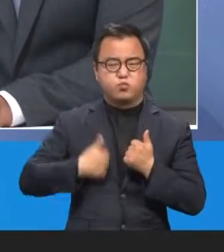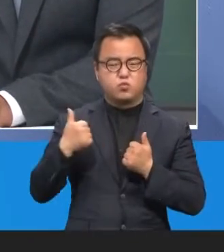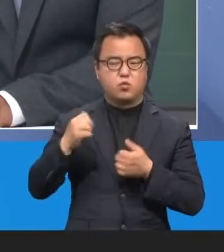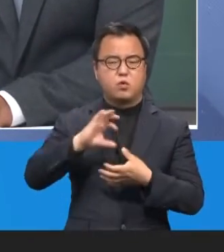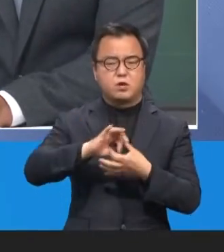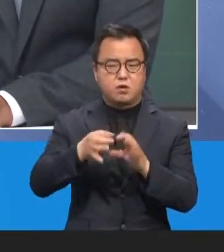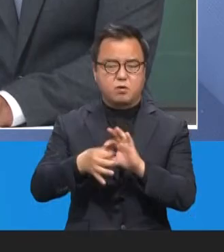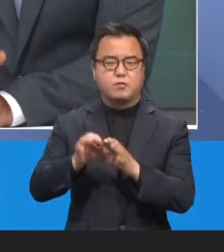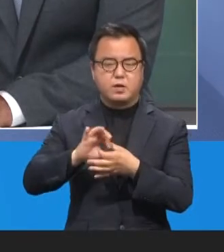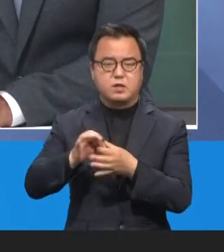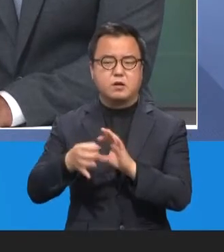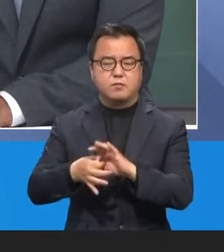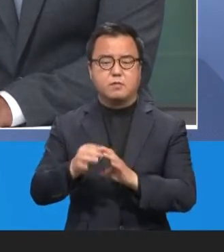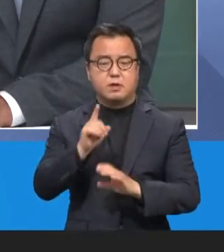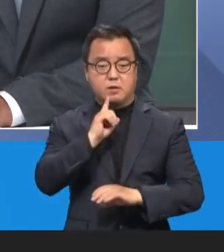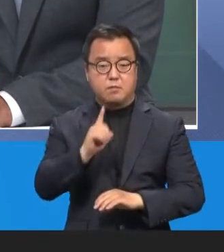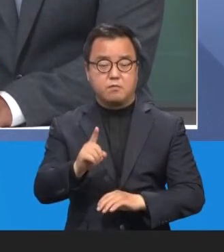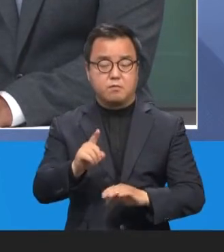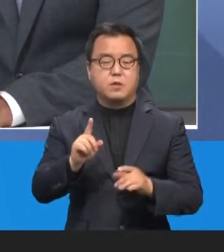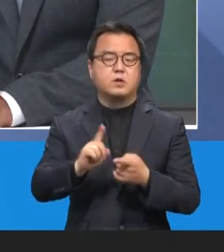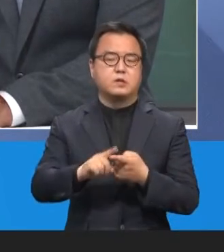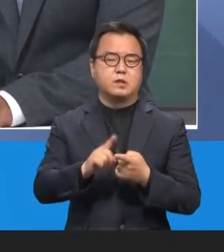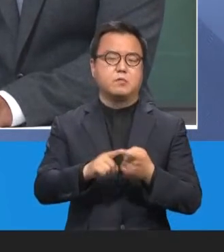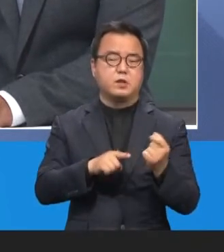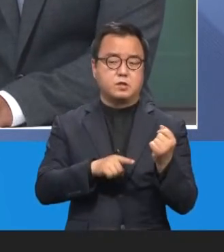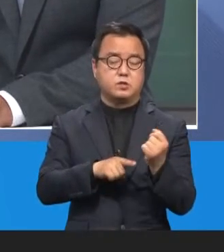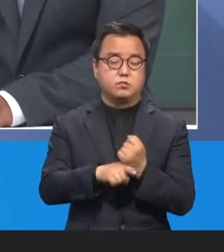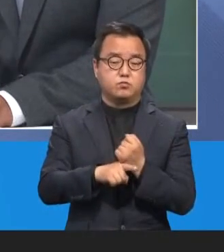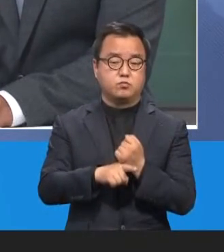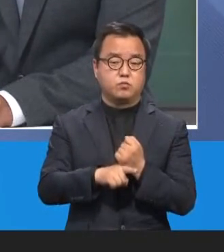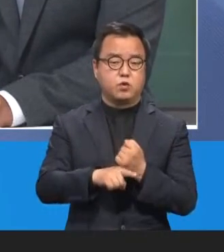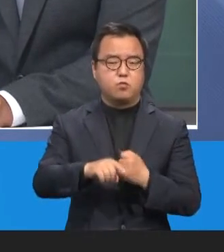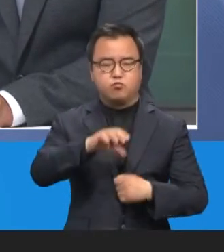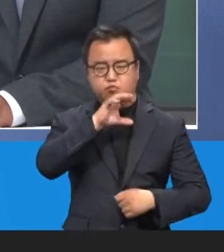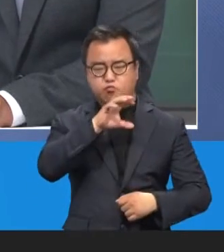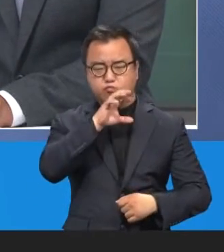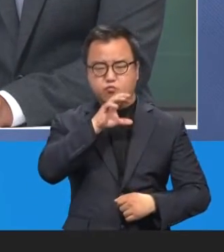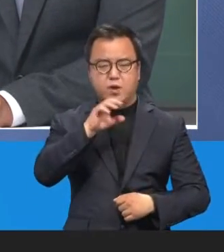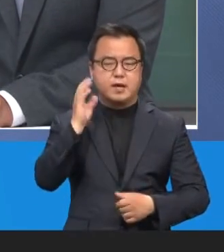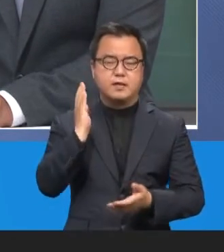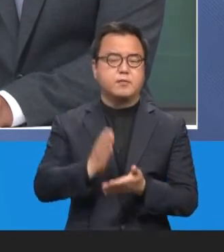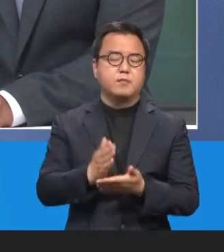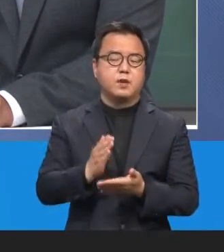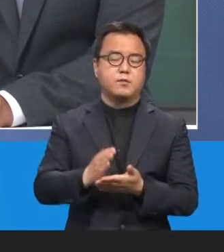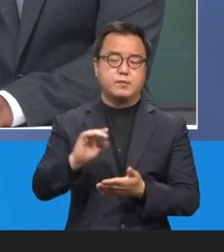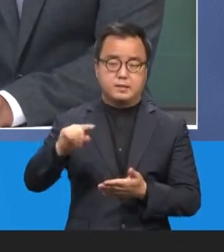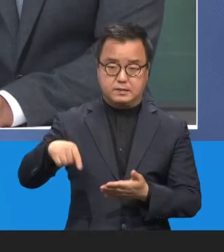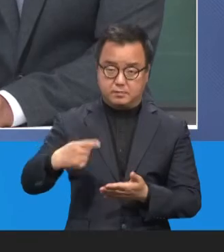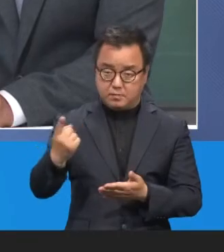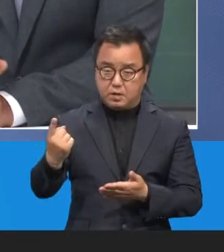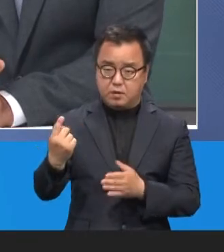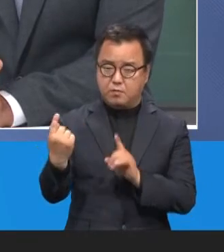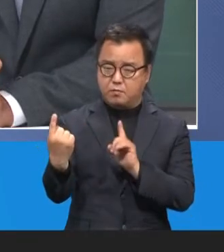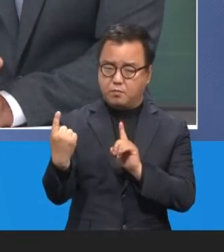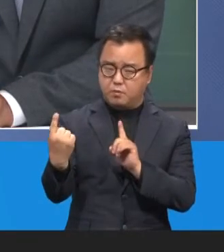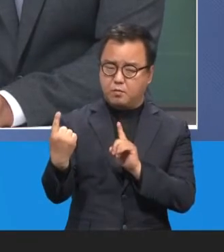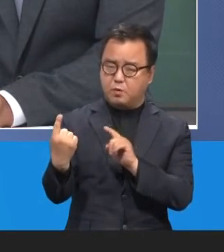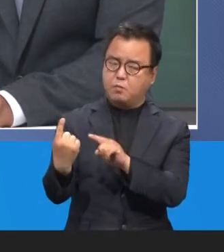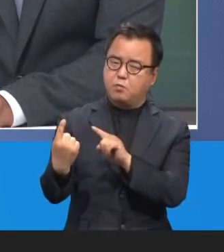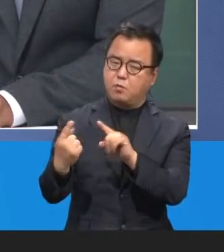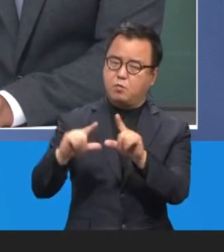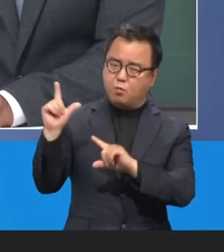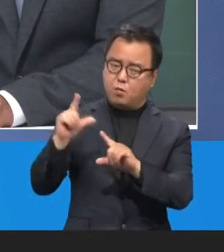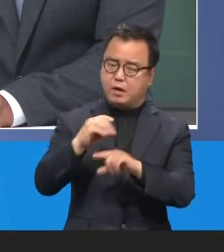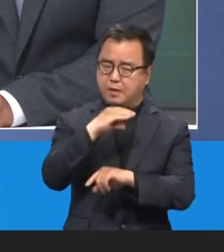시킨다는 거죠 예 그래서 맛을 & 교수는 불평과 불만을 하기 보단 내가 상대 본연의 모습을 제대로 보지 못한 걸 없는지